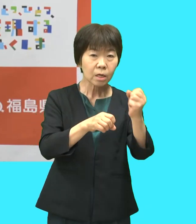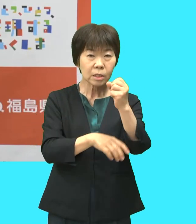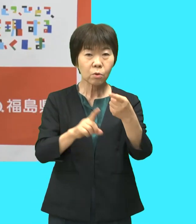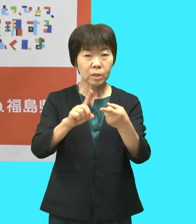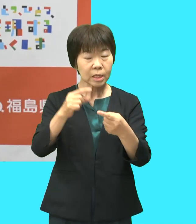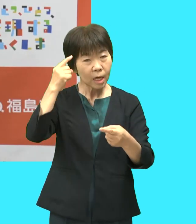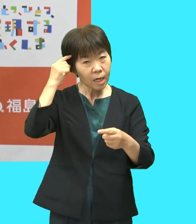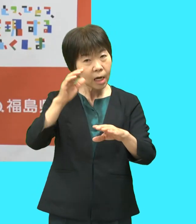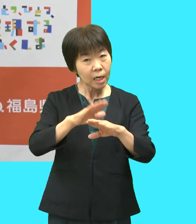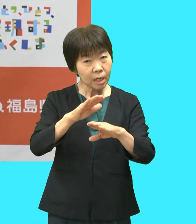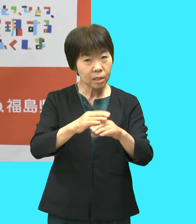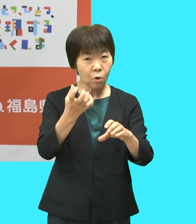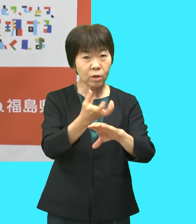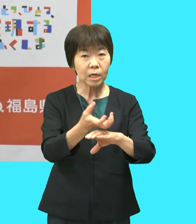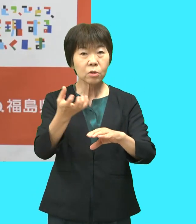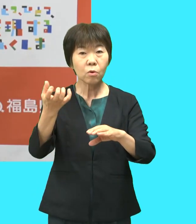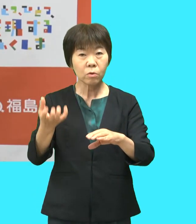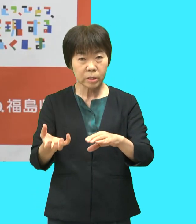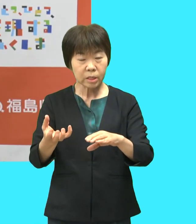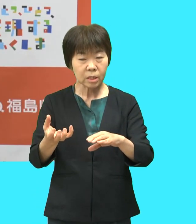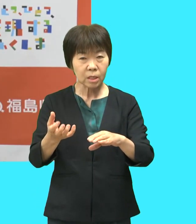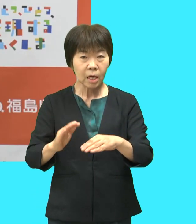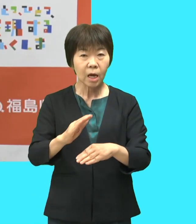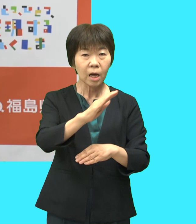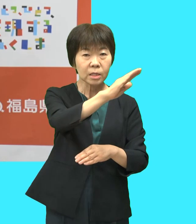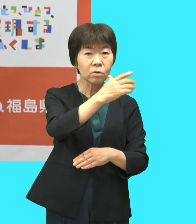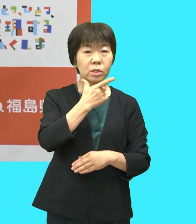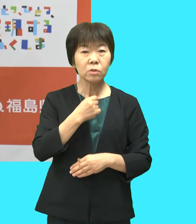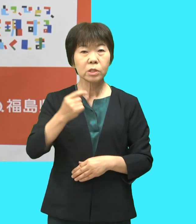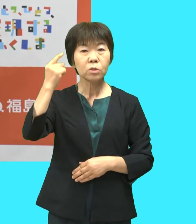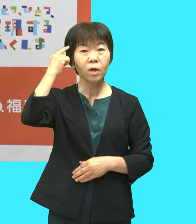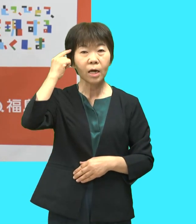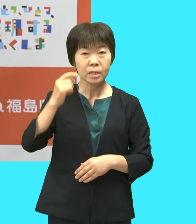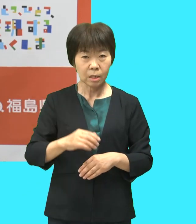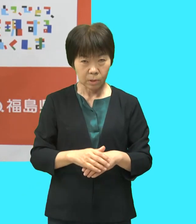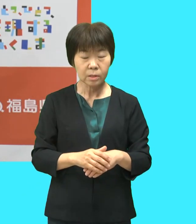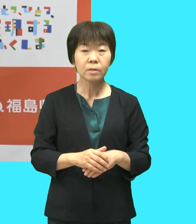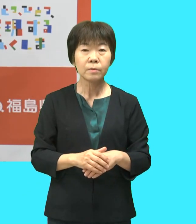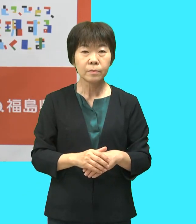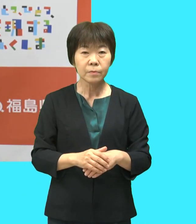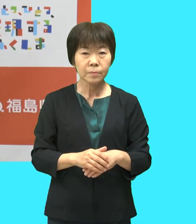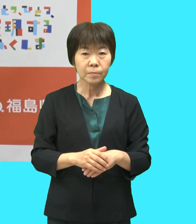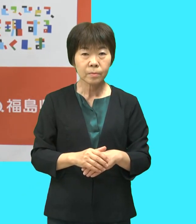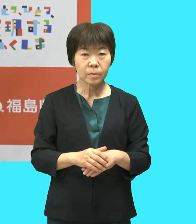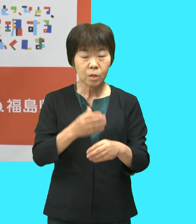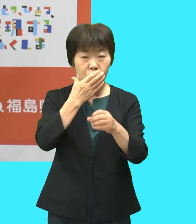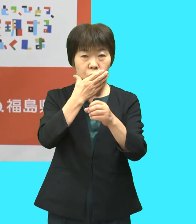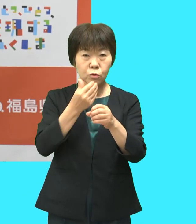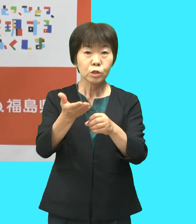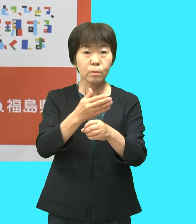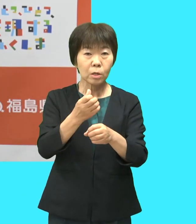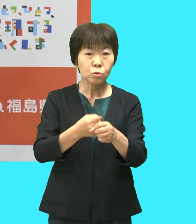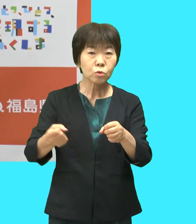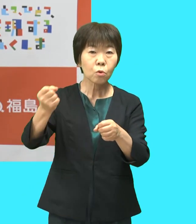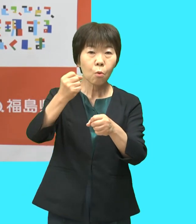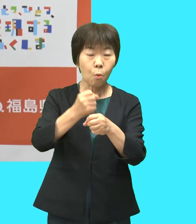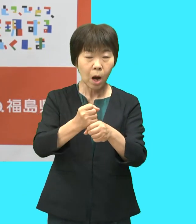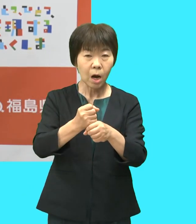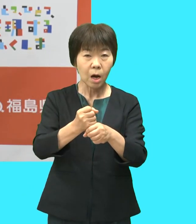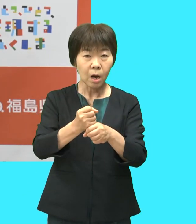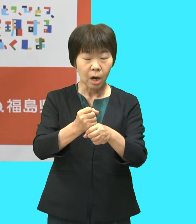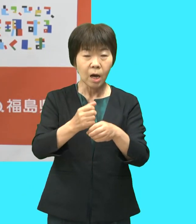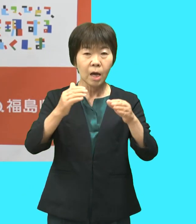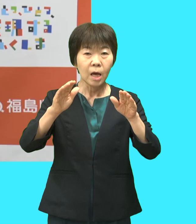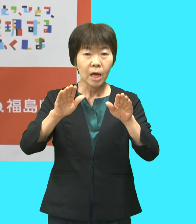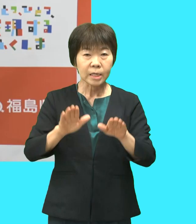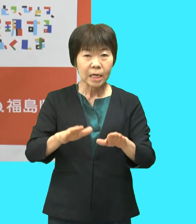し、さらに発展をしていただきたいと考えております。福島の復興は現在進行形